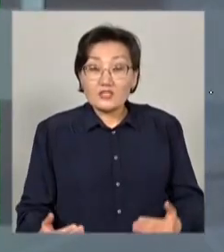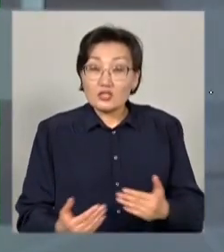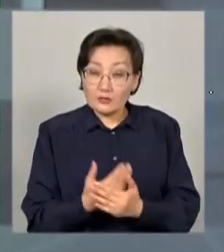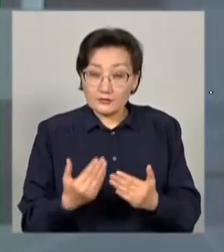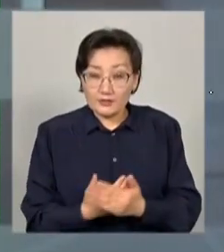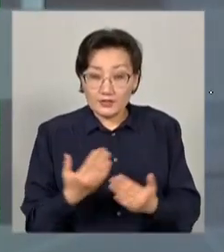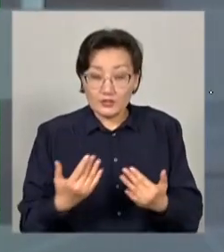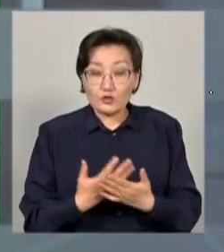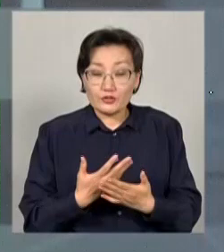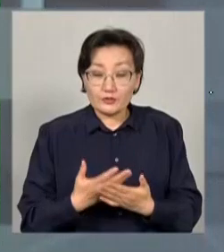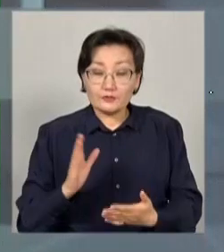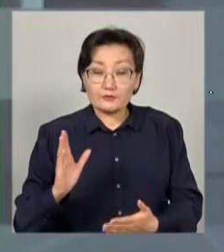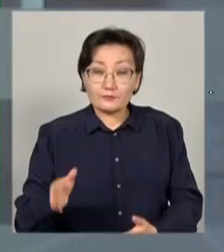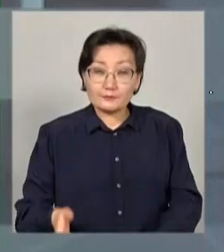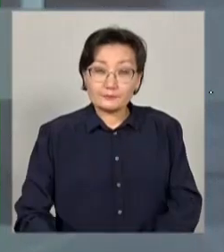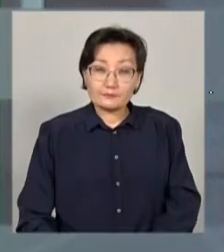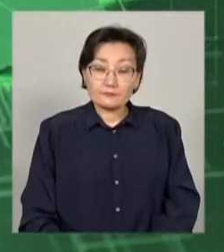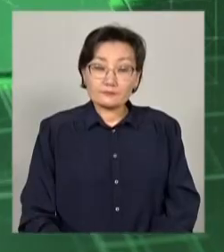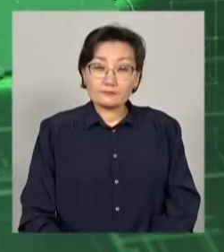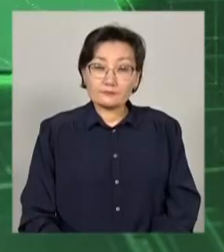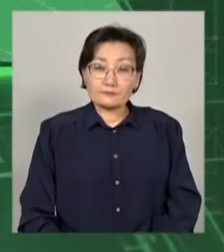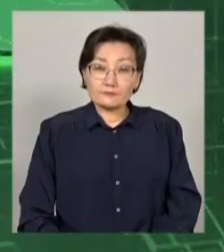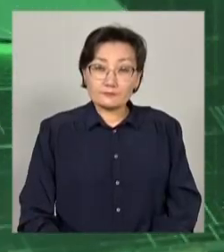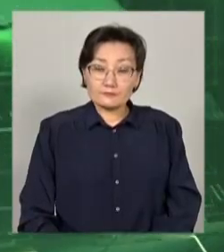Жаңалықтардың екінші жартысынан көретіндеріңіз.